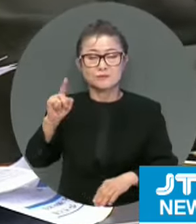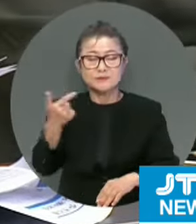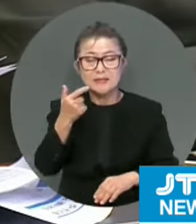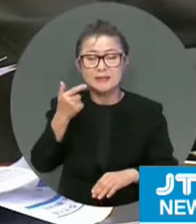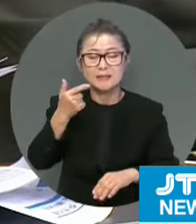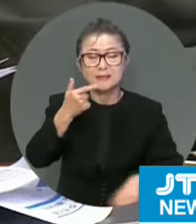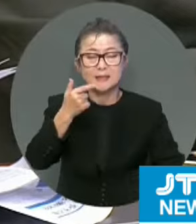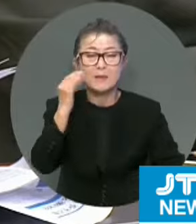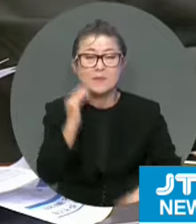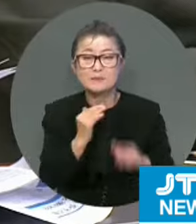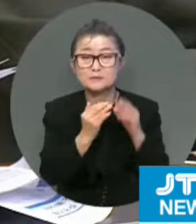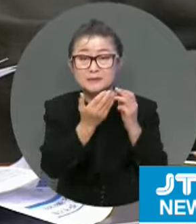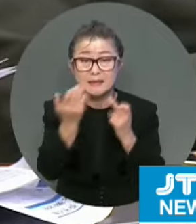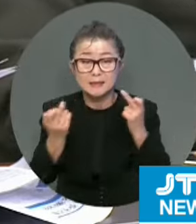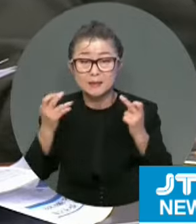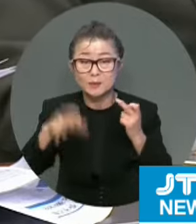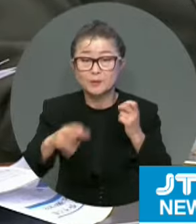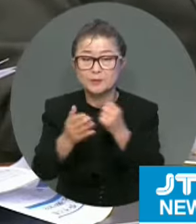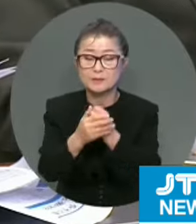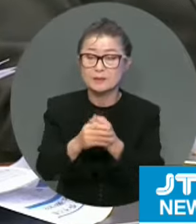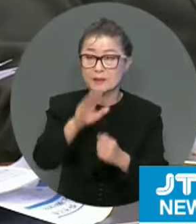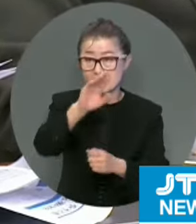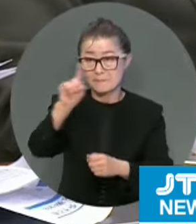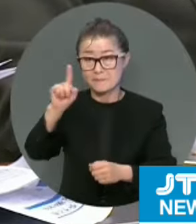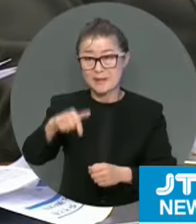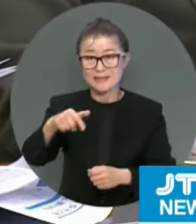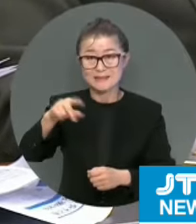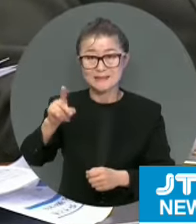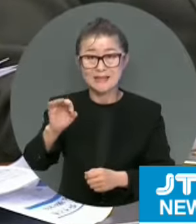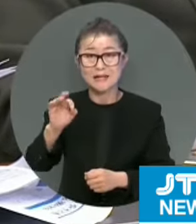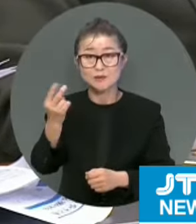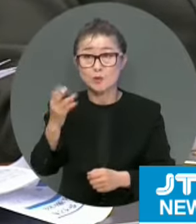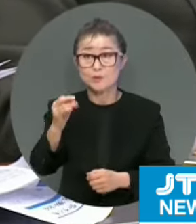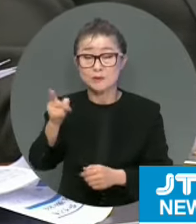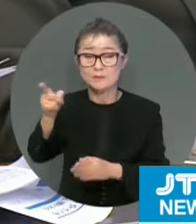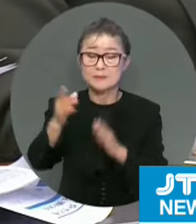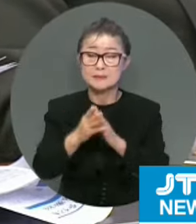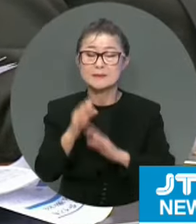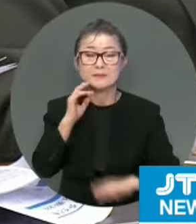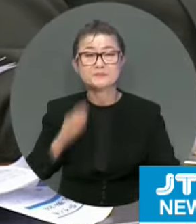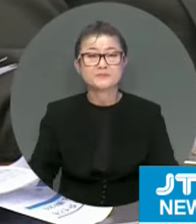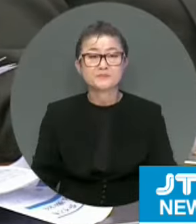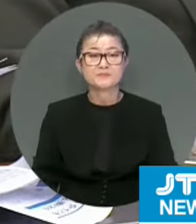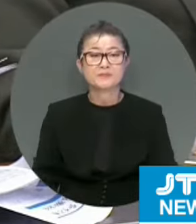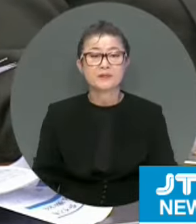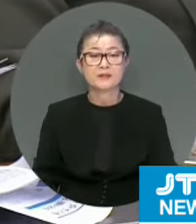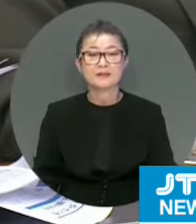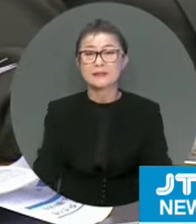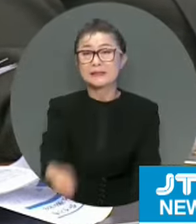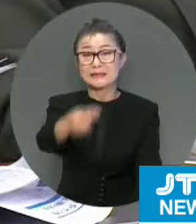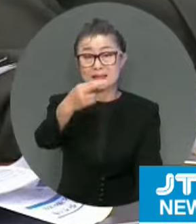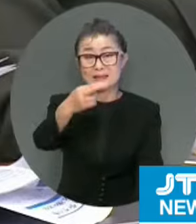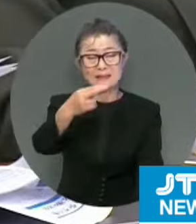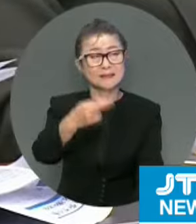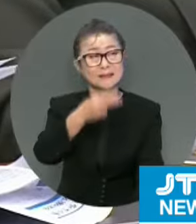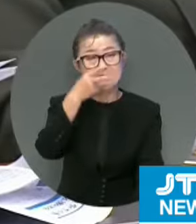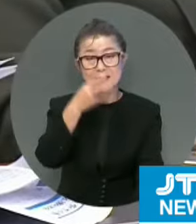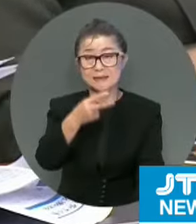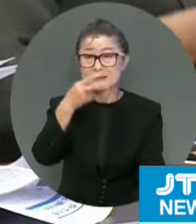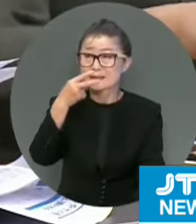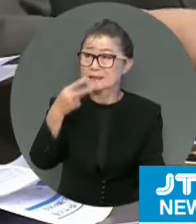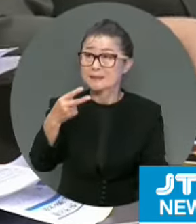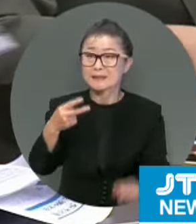검사 관련한 쌍디귿 이야기가 있었어요. 우리는 그런 얘기를 한 적도 없는데